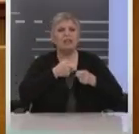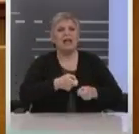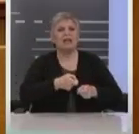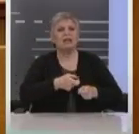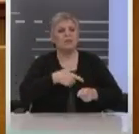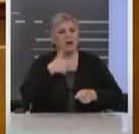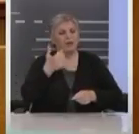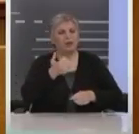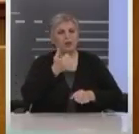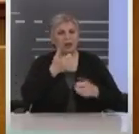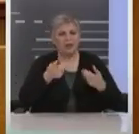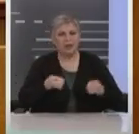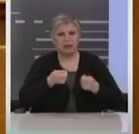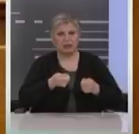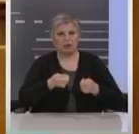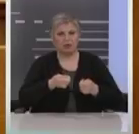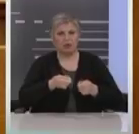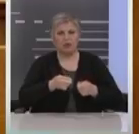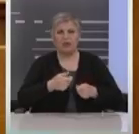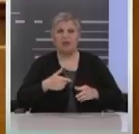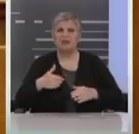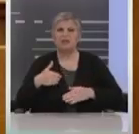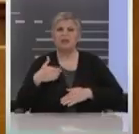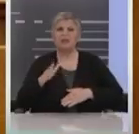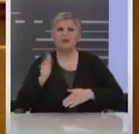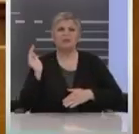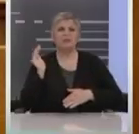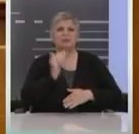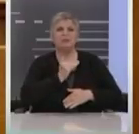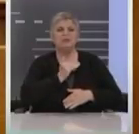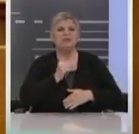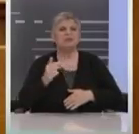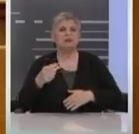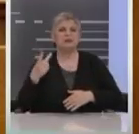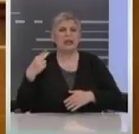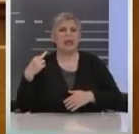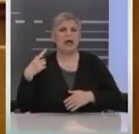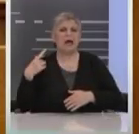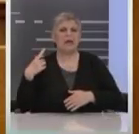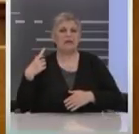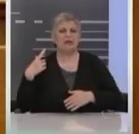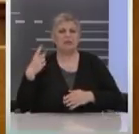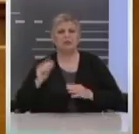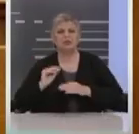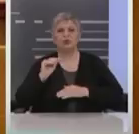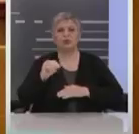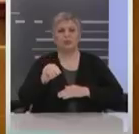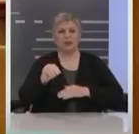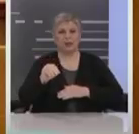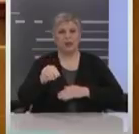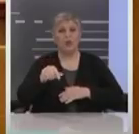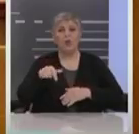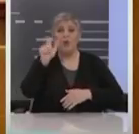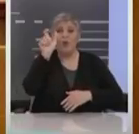και ο ίδιος κάπου μακριά από την Αττική σε μια εκδήλωση πολιτικής στη Λάρισα να ξεχνάει τη λέξη που ο ίδιος